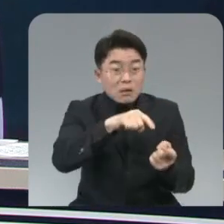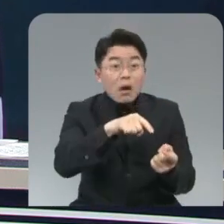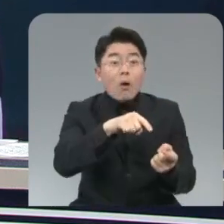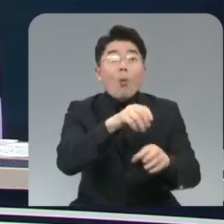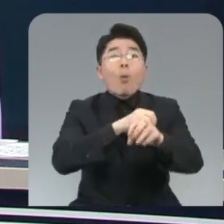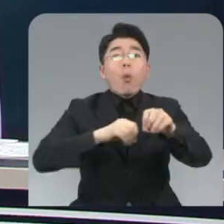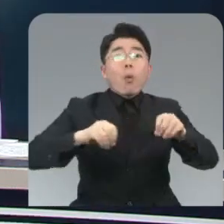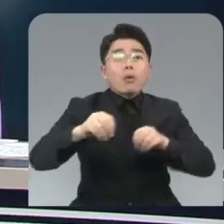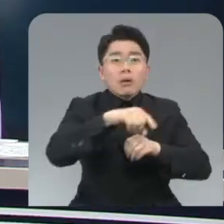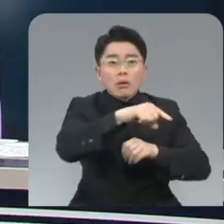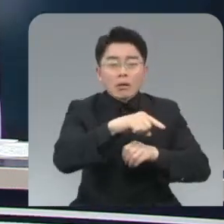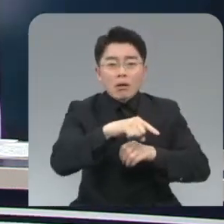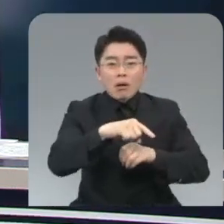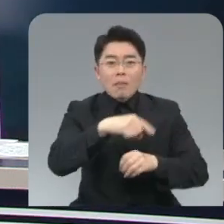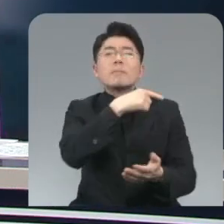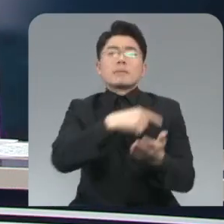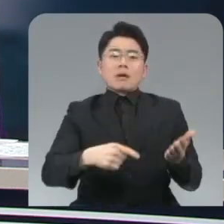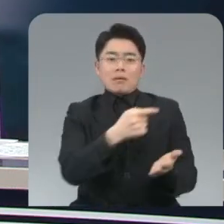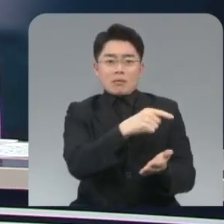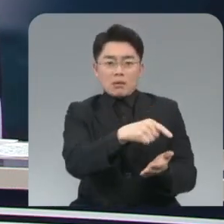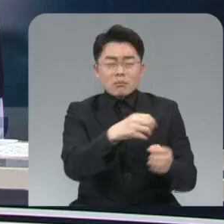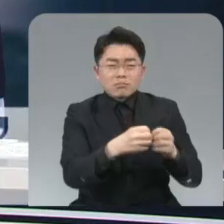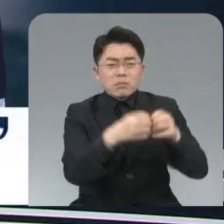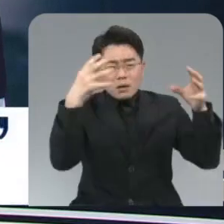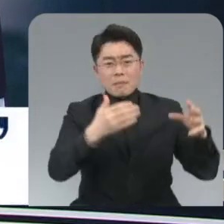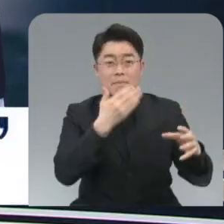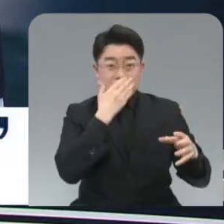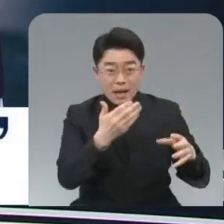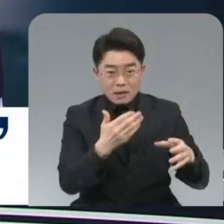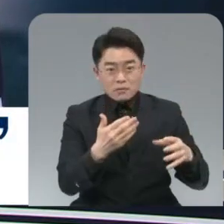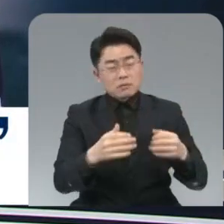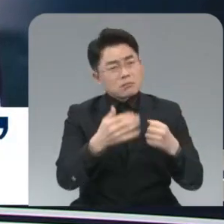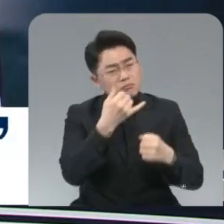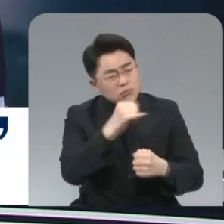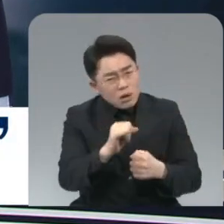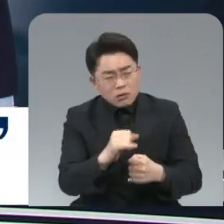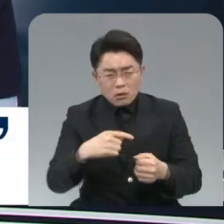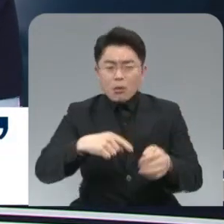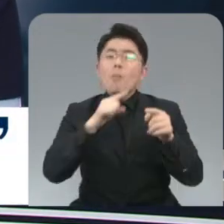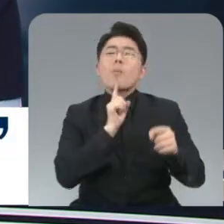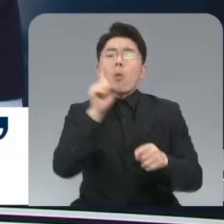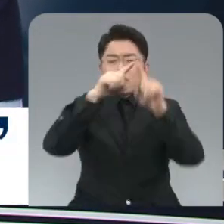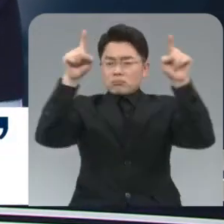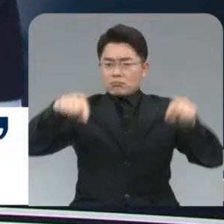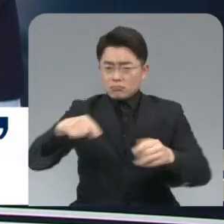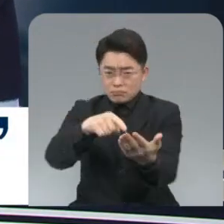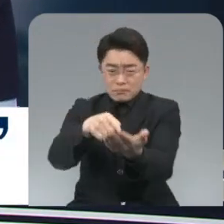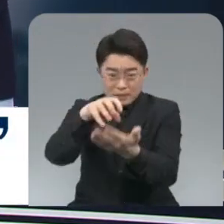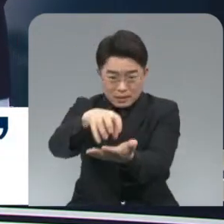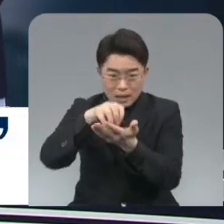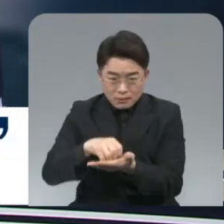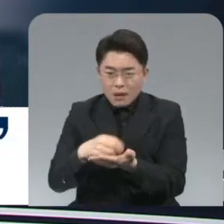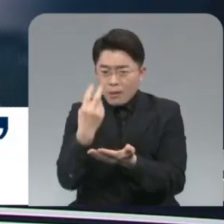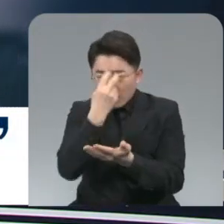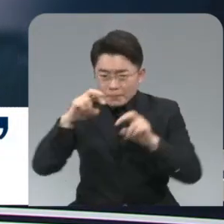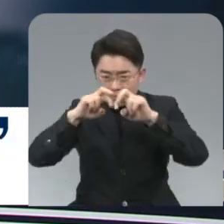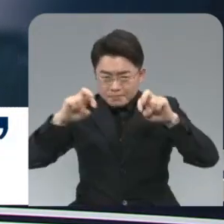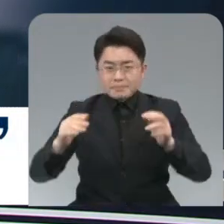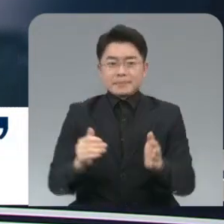순간에 재구시를 못할 우려가 있고 결함 가능성이 있다는 한수원의 내부 보고서를 KBS가 단독